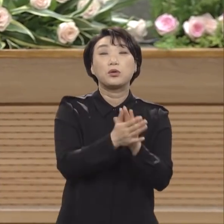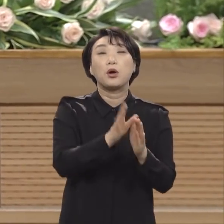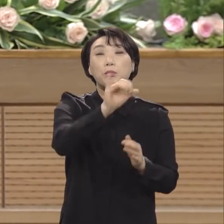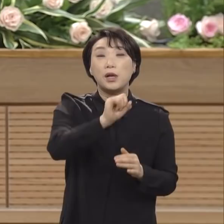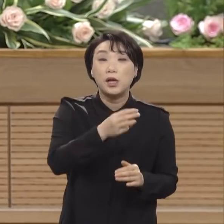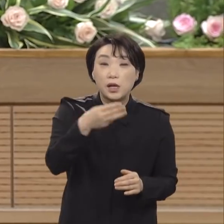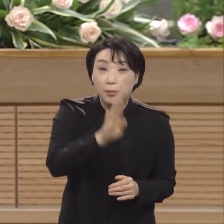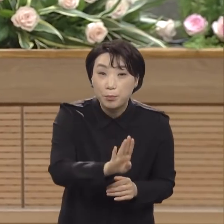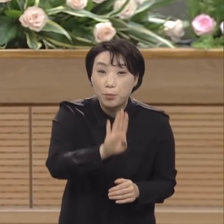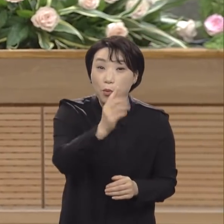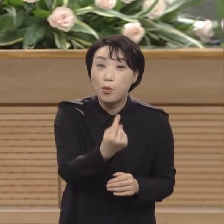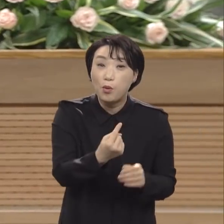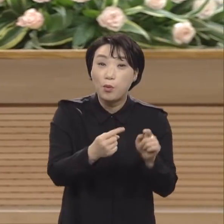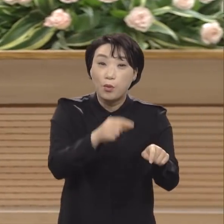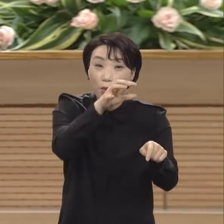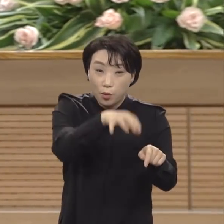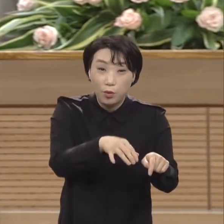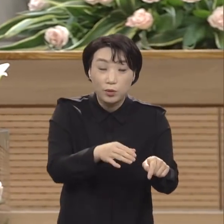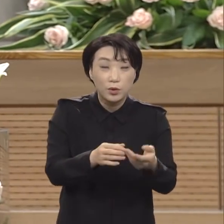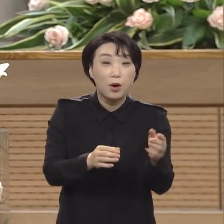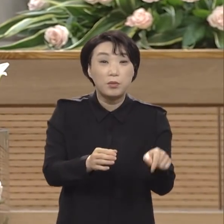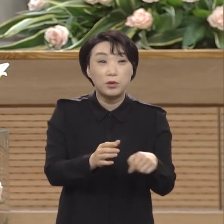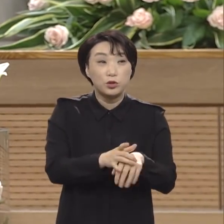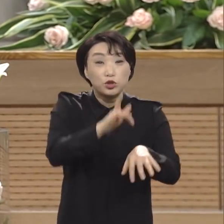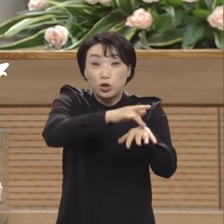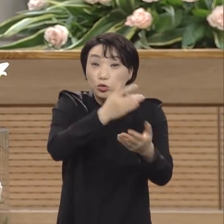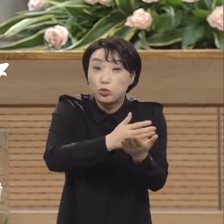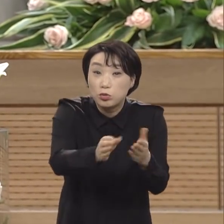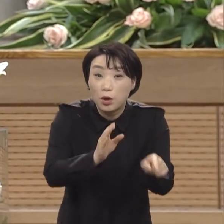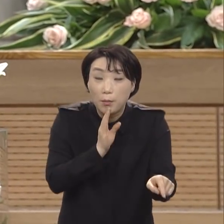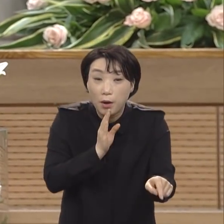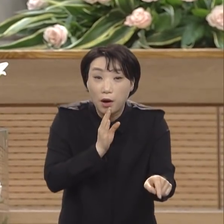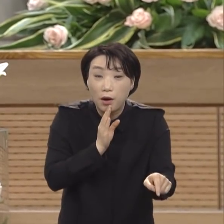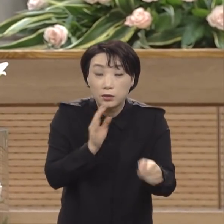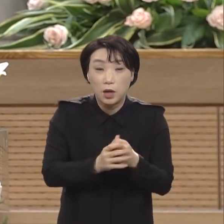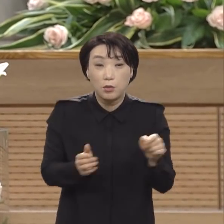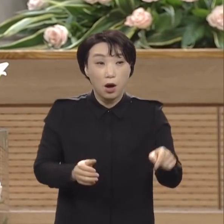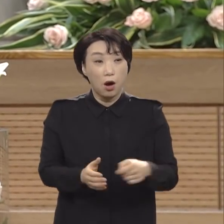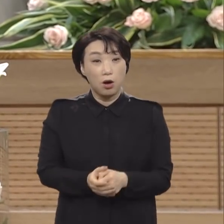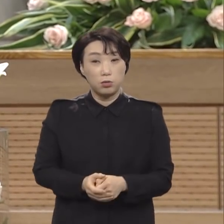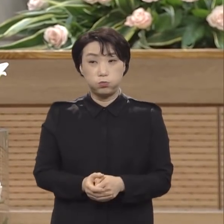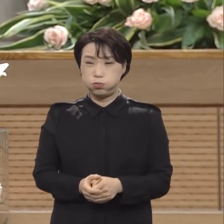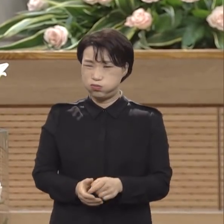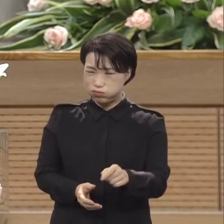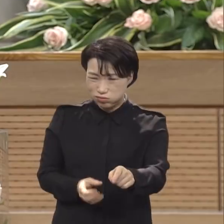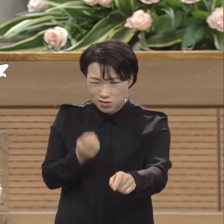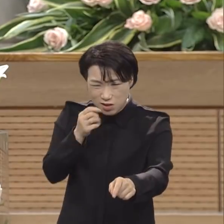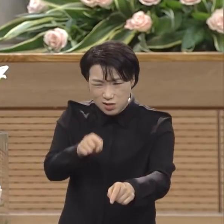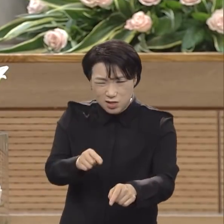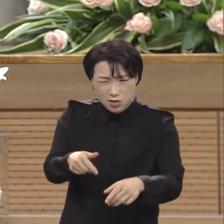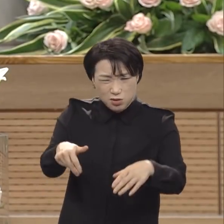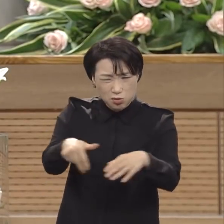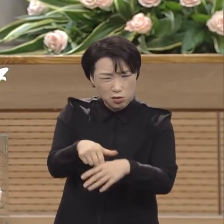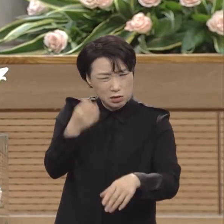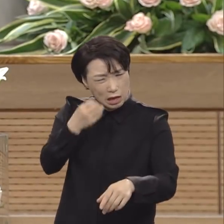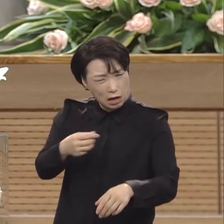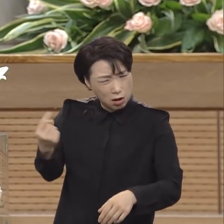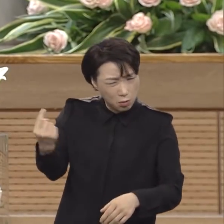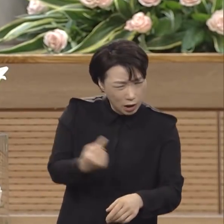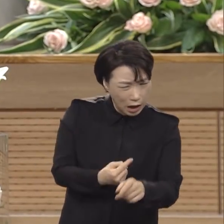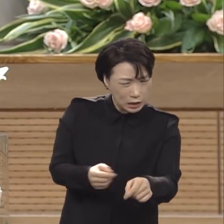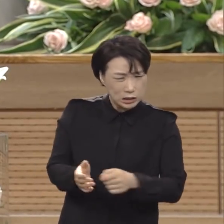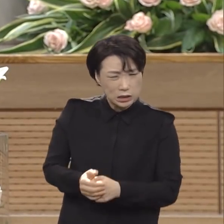아니 빌립보에서 자 귀신 쫓았다고 해서 뭐 이 사람이 이상한 막 종교를 가지고